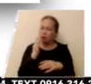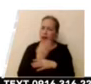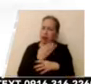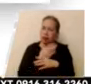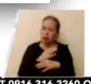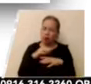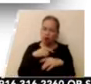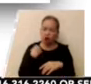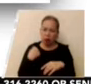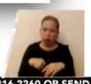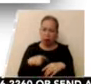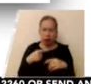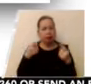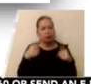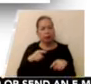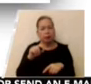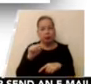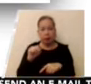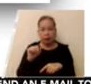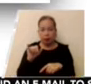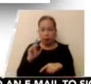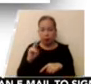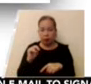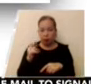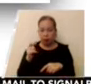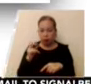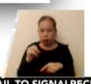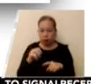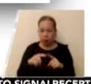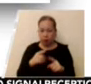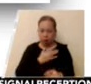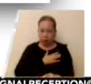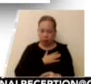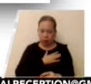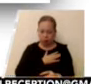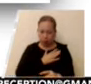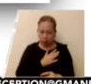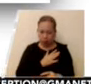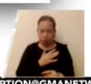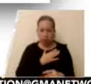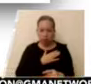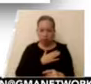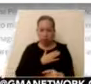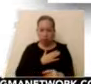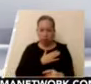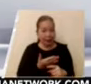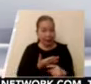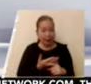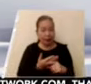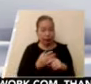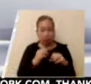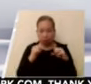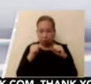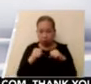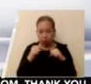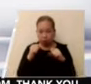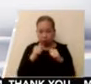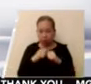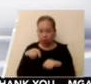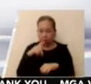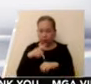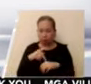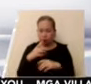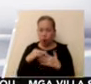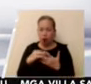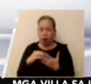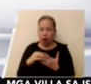Sabay giit na matibay ang commitment nito sa Pilipinas sa ilalim ng Mutual Defense Treaty. Sagot ng China, dapat